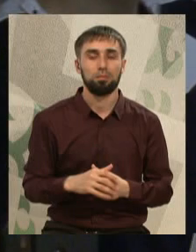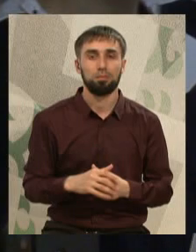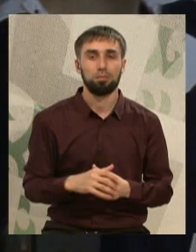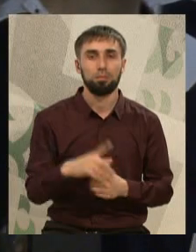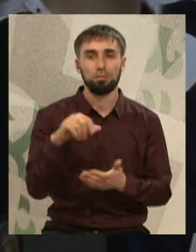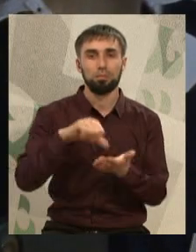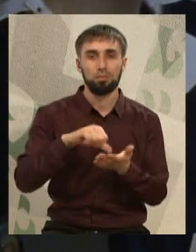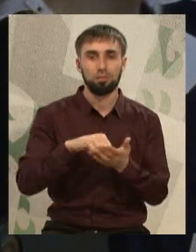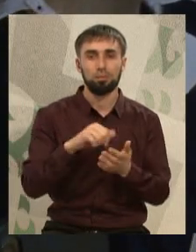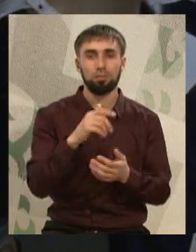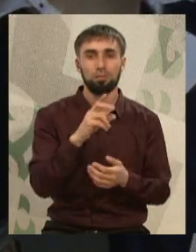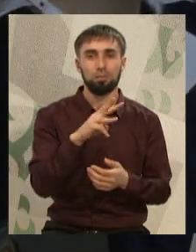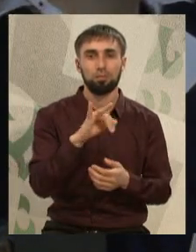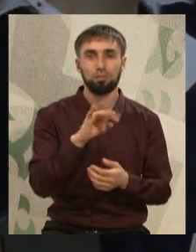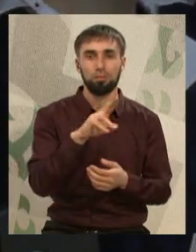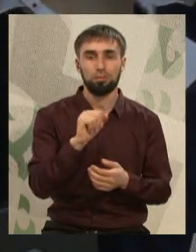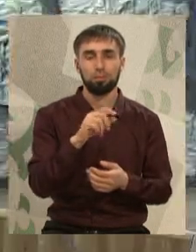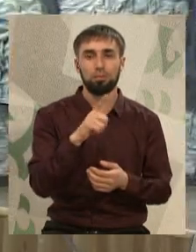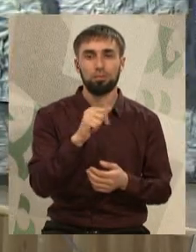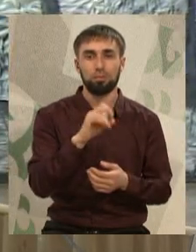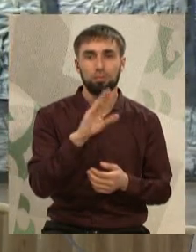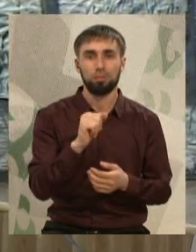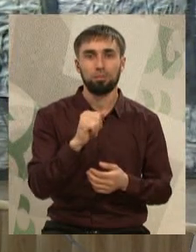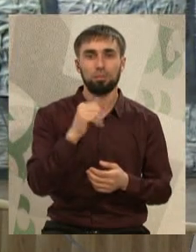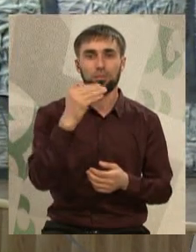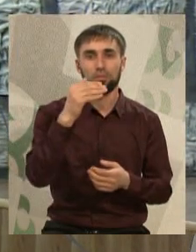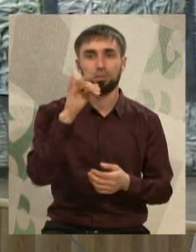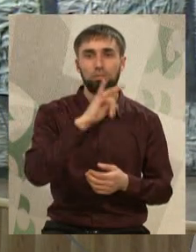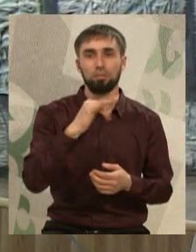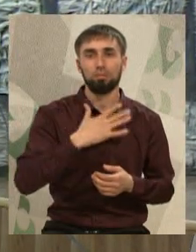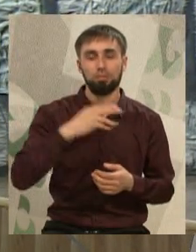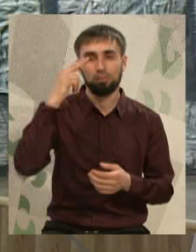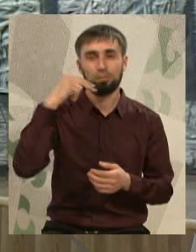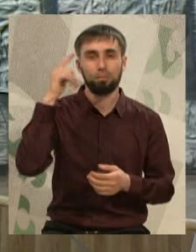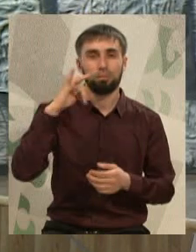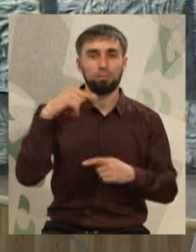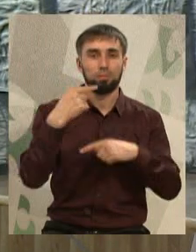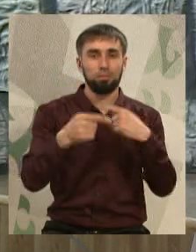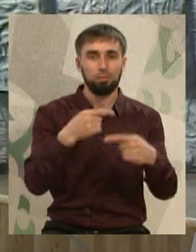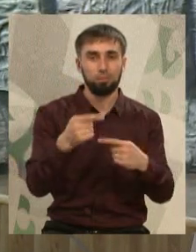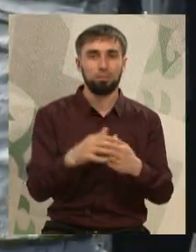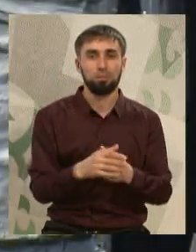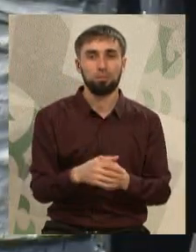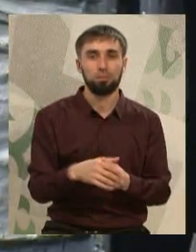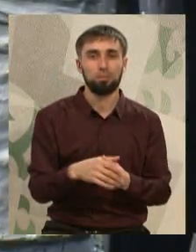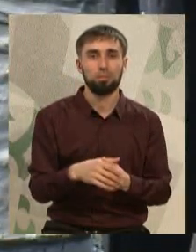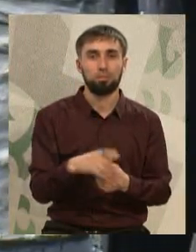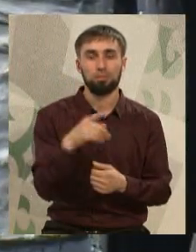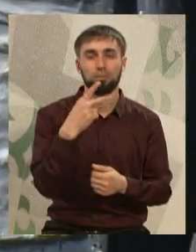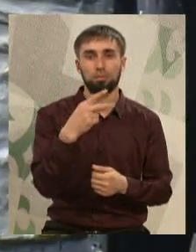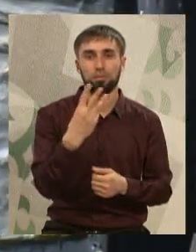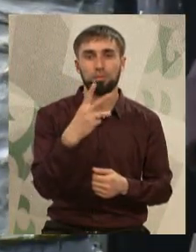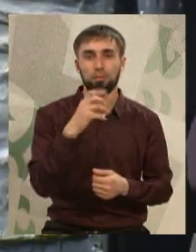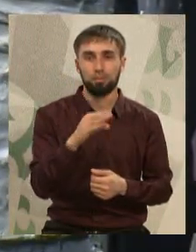Постановка Мурада Галаева «Дей Адатыш» – это своего рода путешествие во времени. По сюжету Зарахмат, статный юноша 23